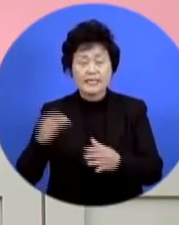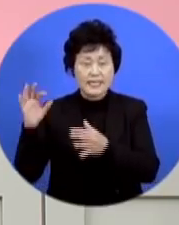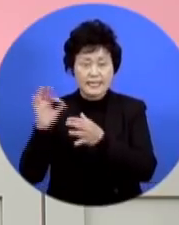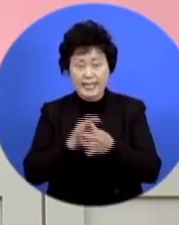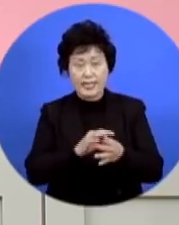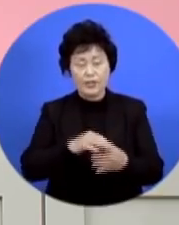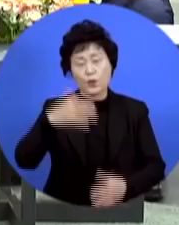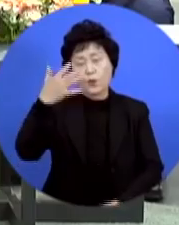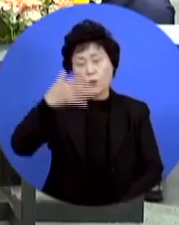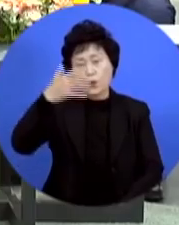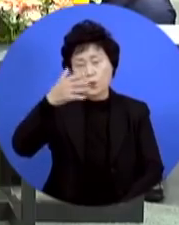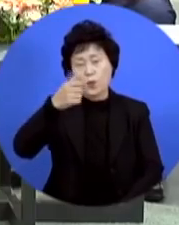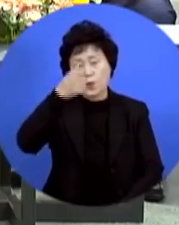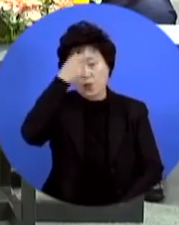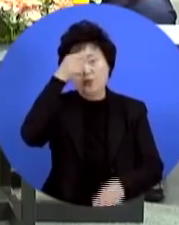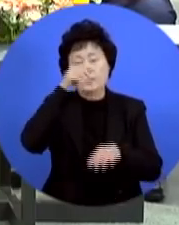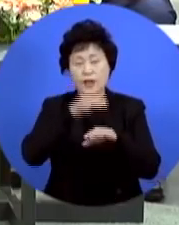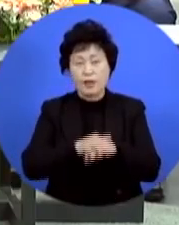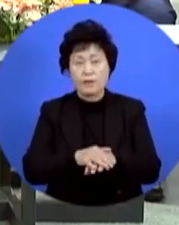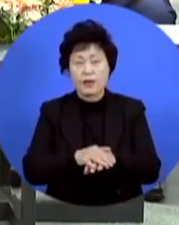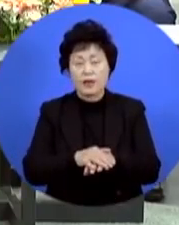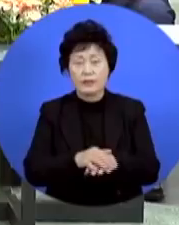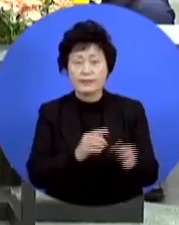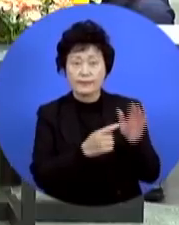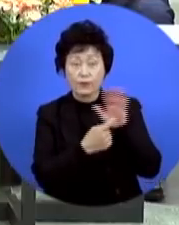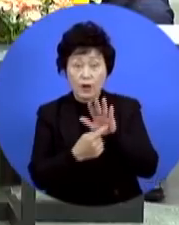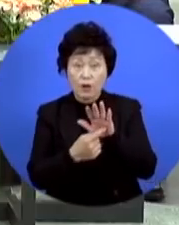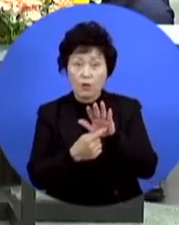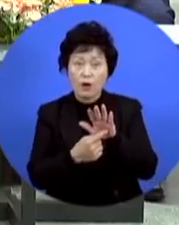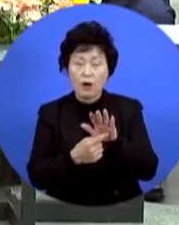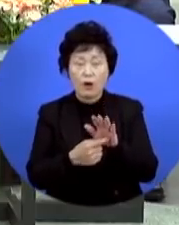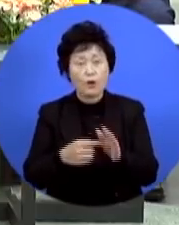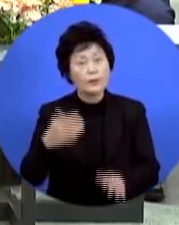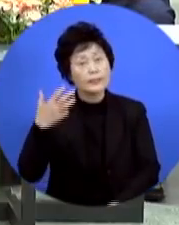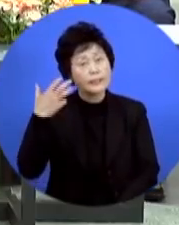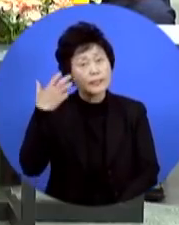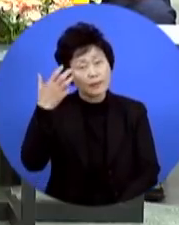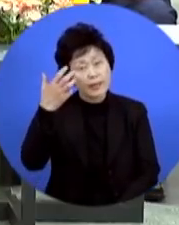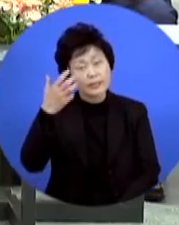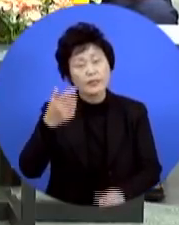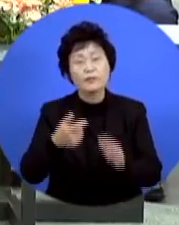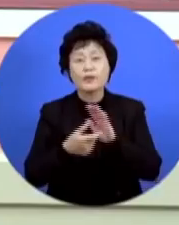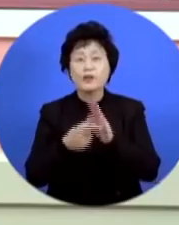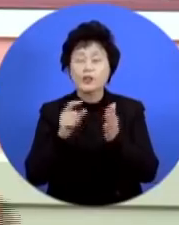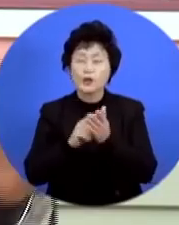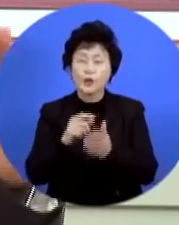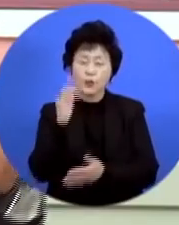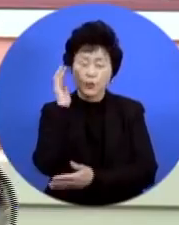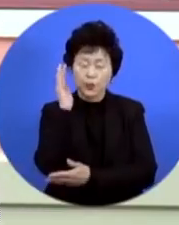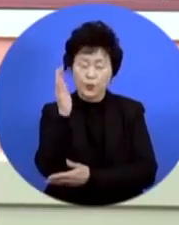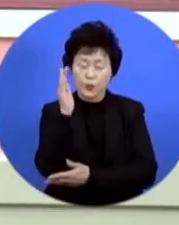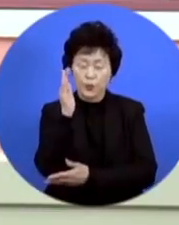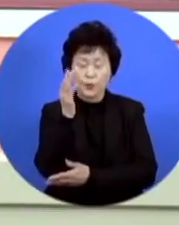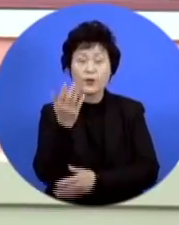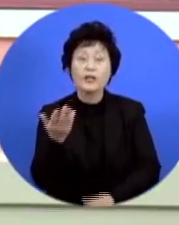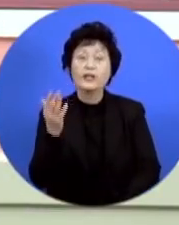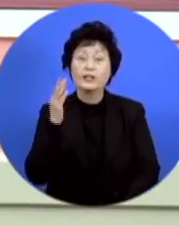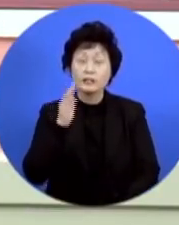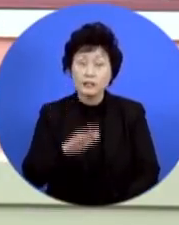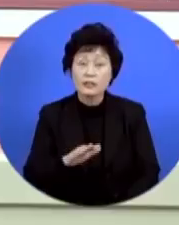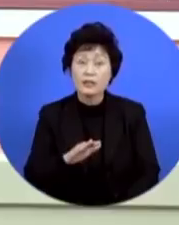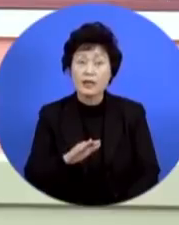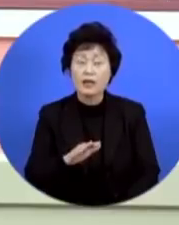온라인이지만. 한 80일을 했죠. 그리고 나서 특세를요? 그러면서 그 새벽기도 메시지랑 제가